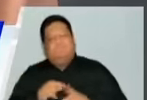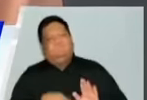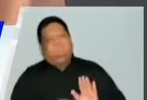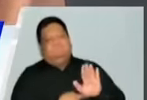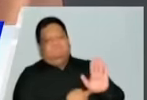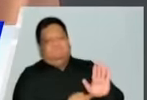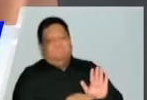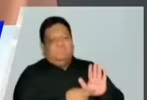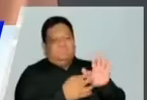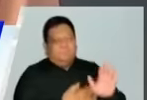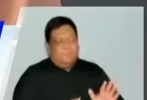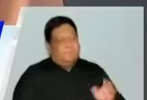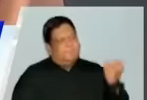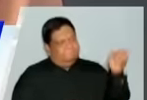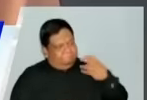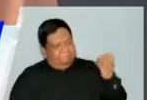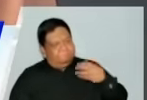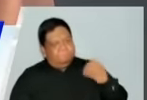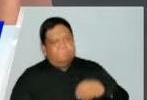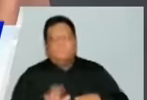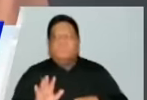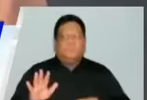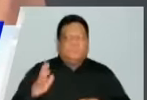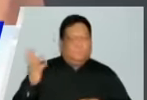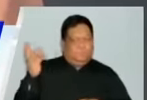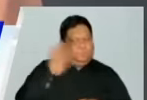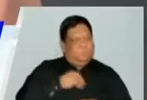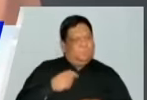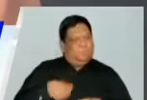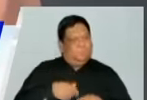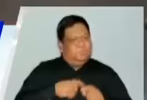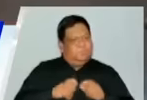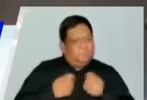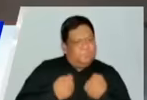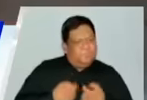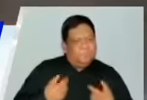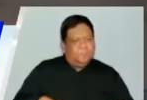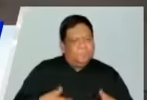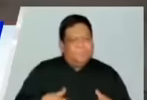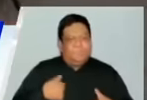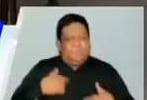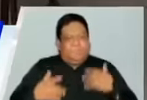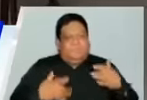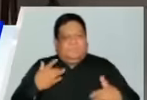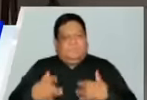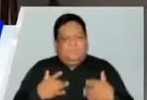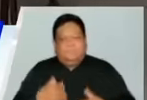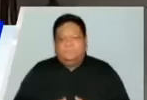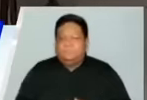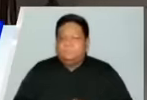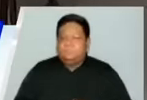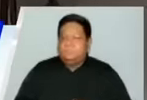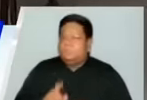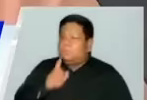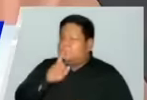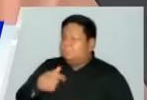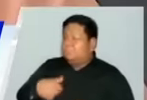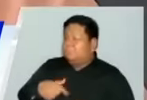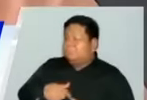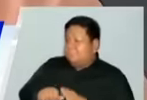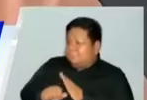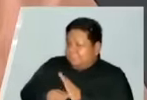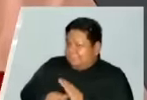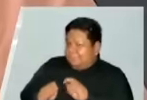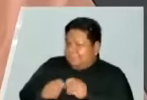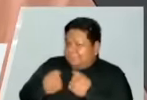agad, sana niya, ang ganda nung team natin. Tapos excited siya agad. Basta ang hinighlight lang namin ng team is yung mga